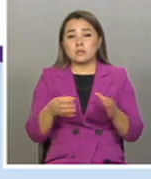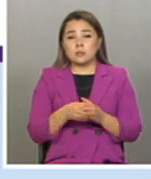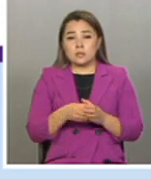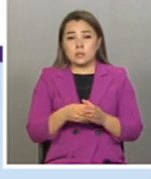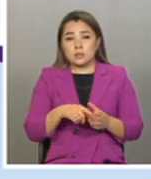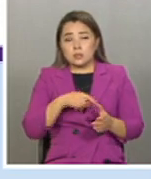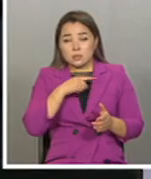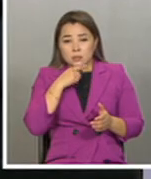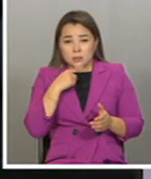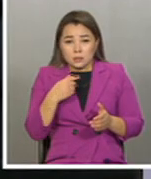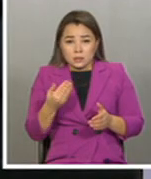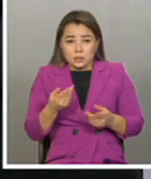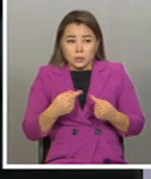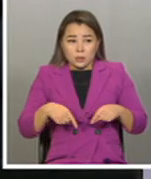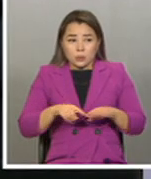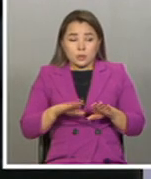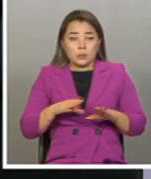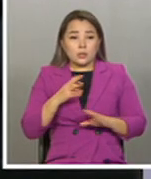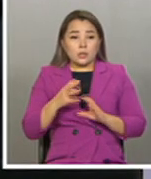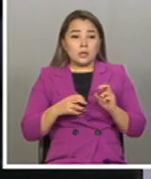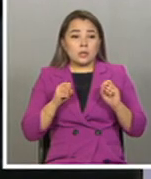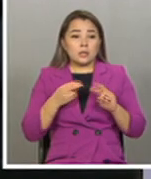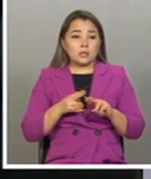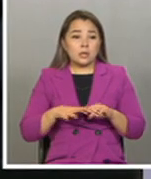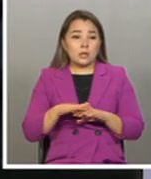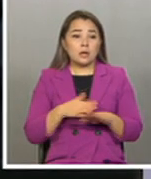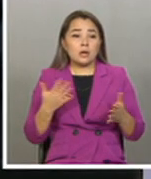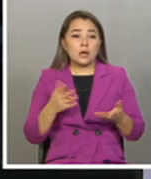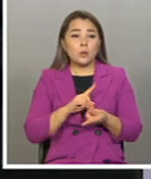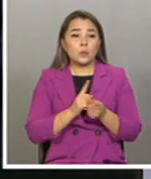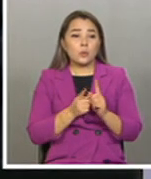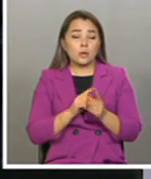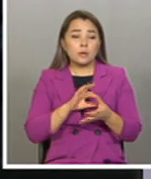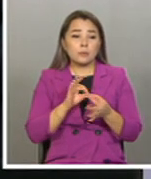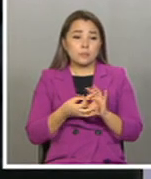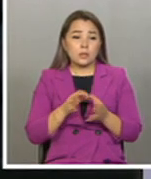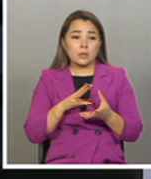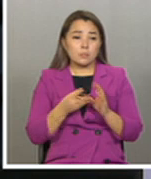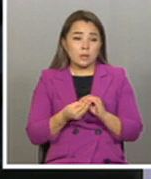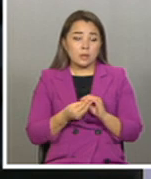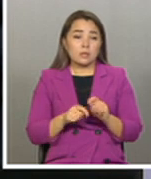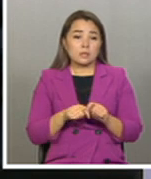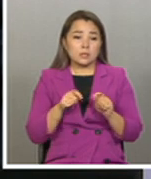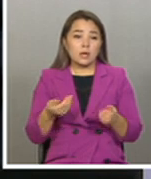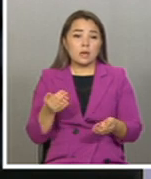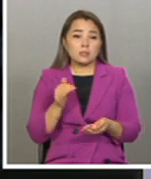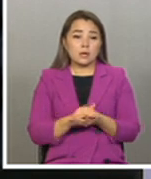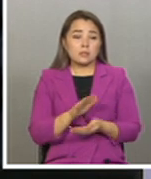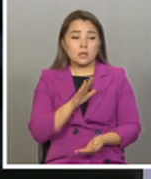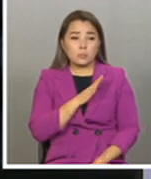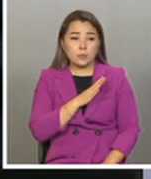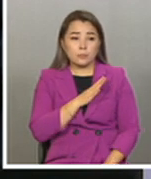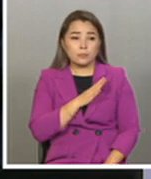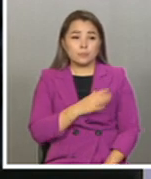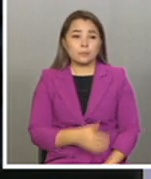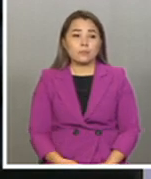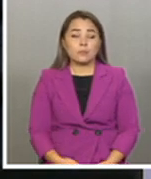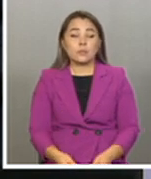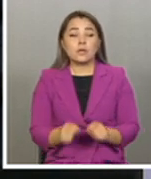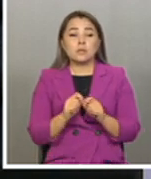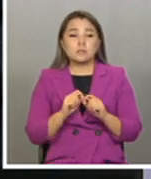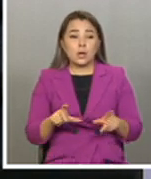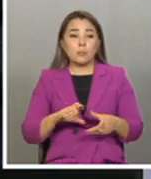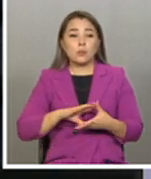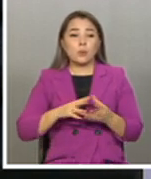Ресейдің қоғамдық әлеміне қандай өзгеріс әкелгендігін мен таныстық. Енді сабағымызды